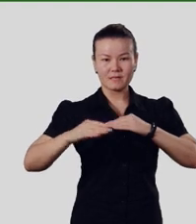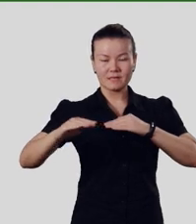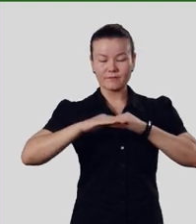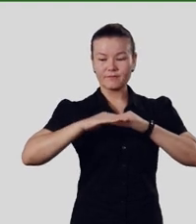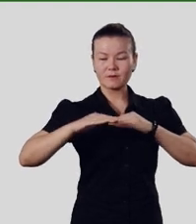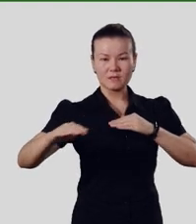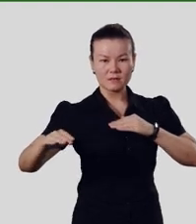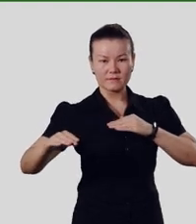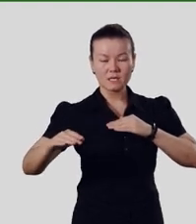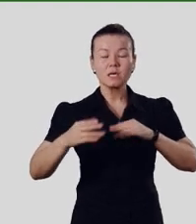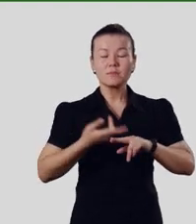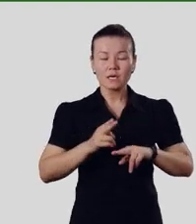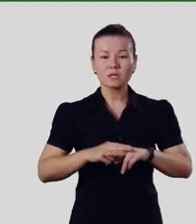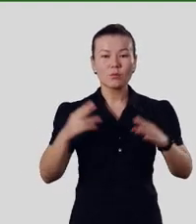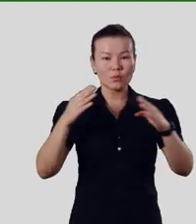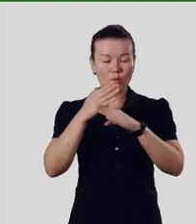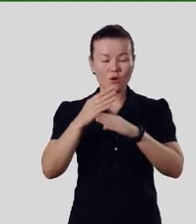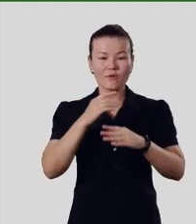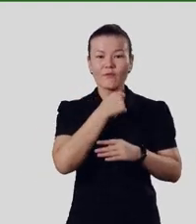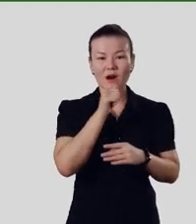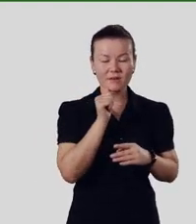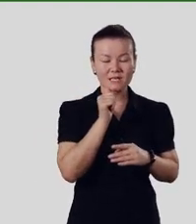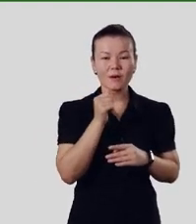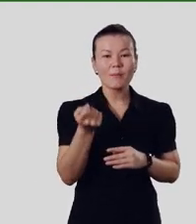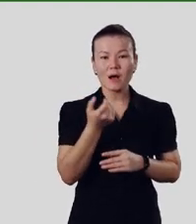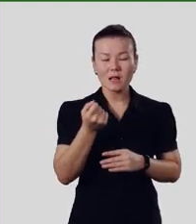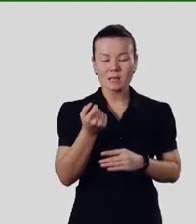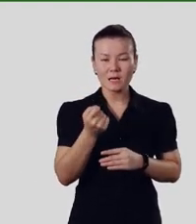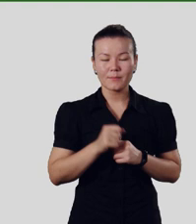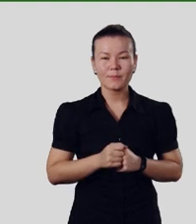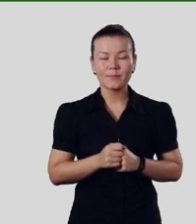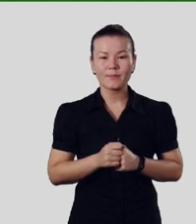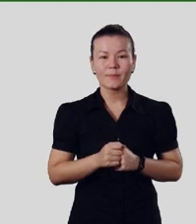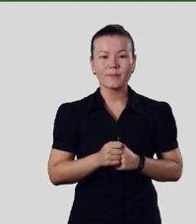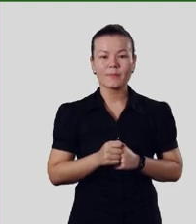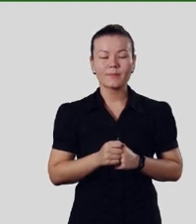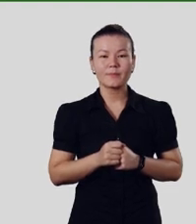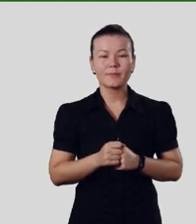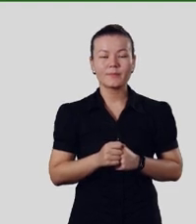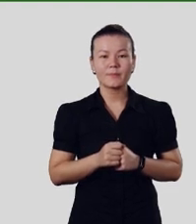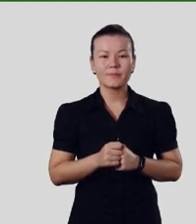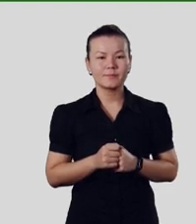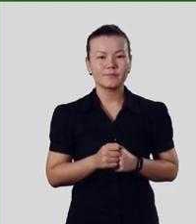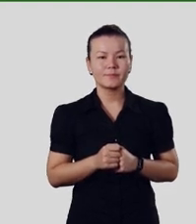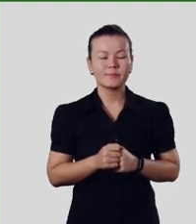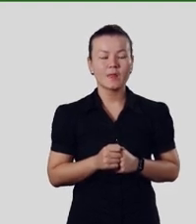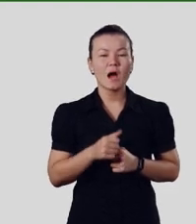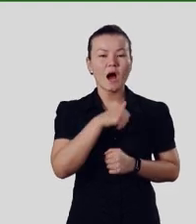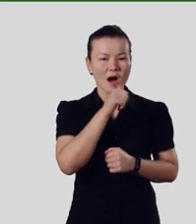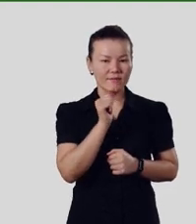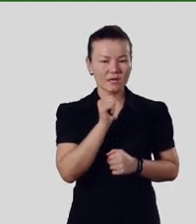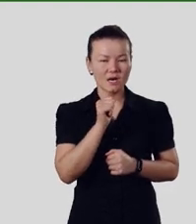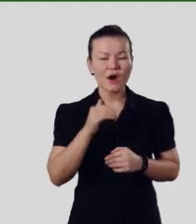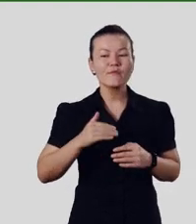Поэтому гор в Африке мало. Преобладают возвышенности и плоскогорья. Африка